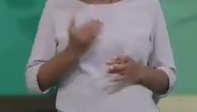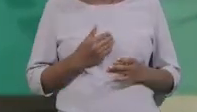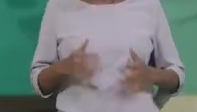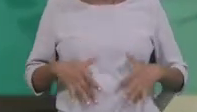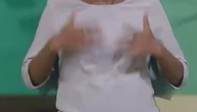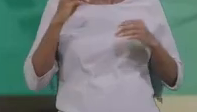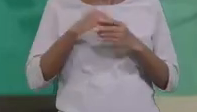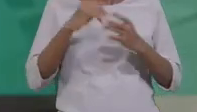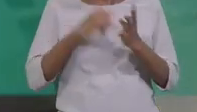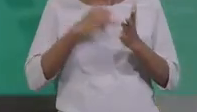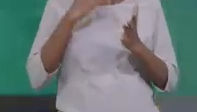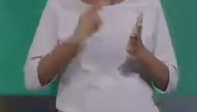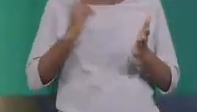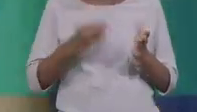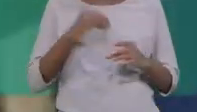dans nos vies.